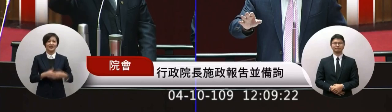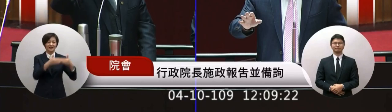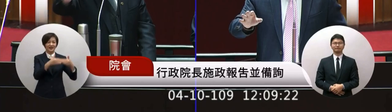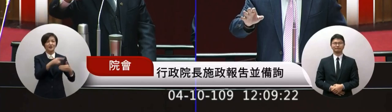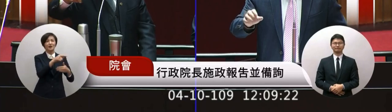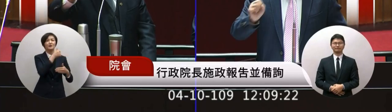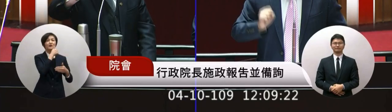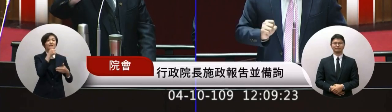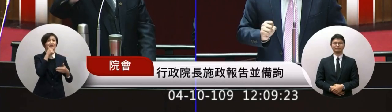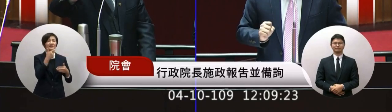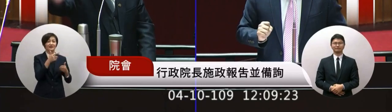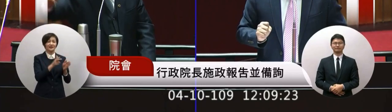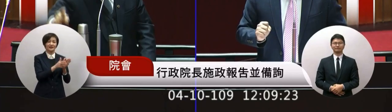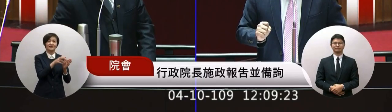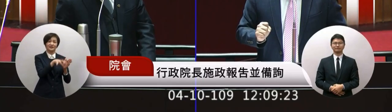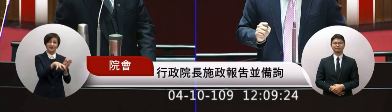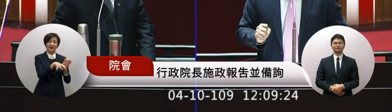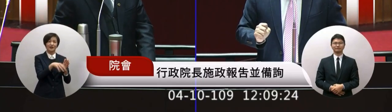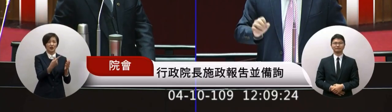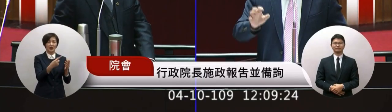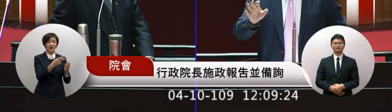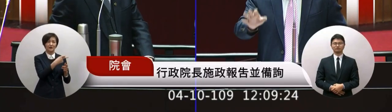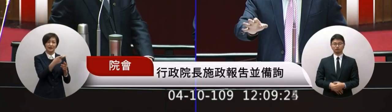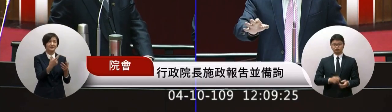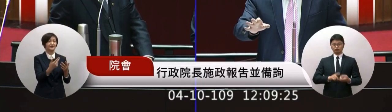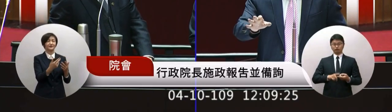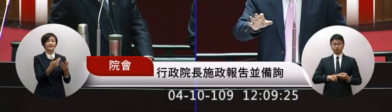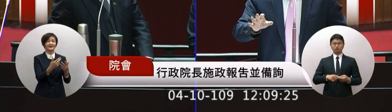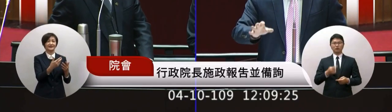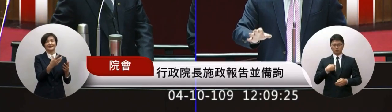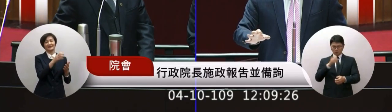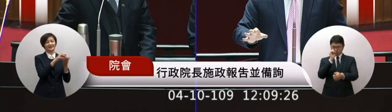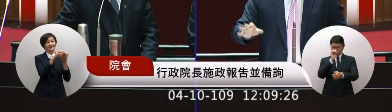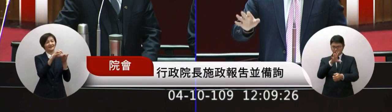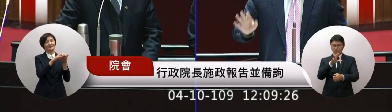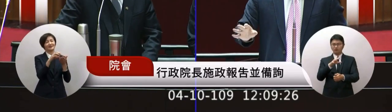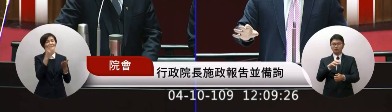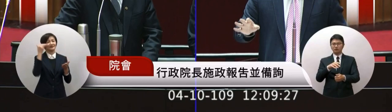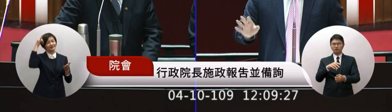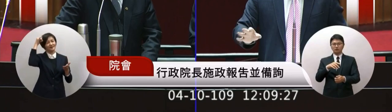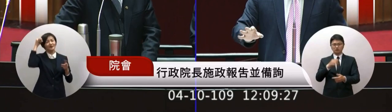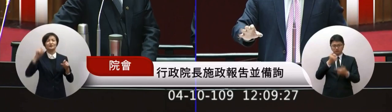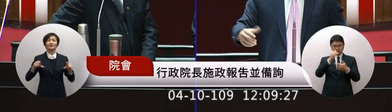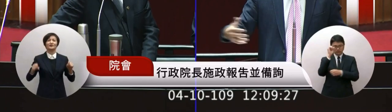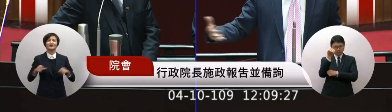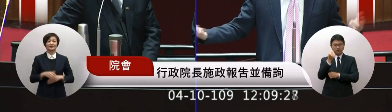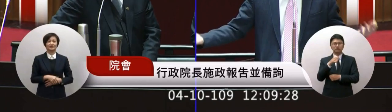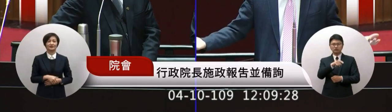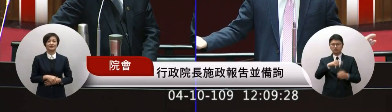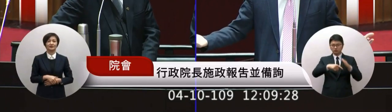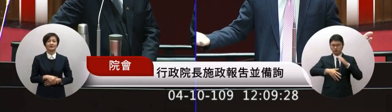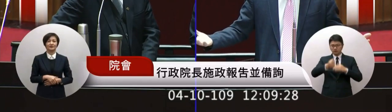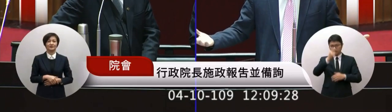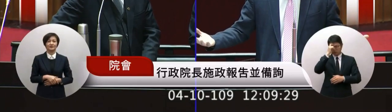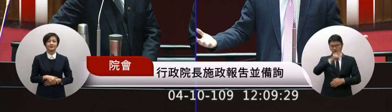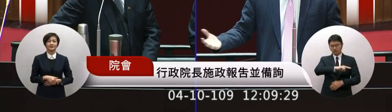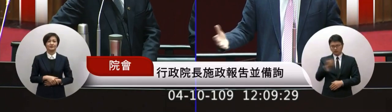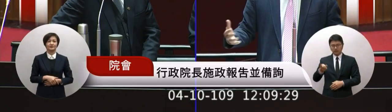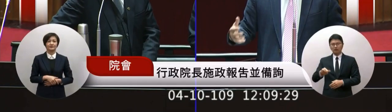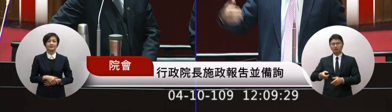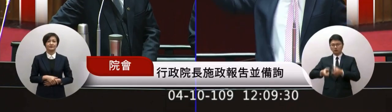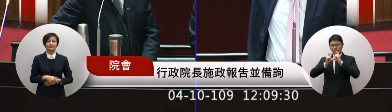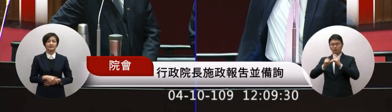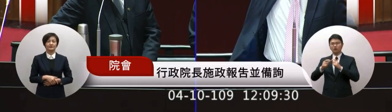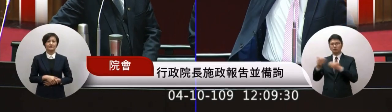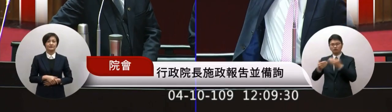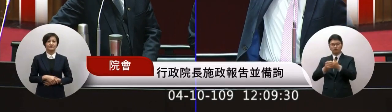以车站嘛，翻作车站安尼。 啊对，好啊，所以我就是讲，一定建议来讲，这套咱就让金融啊，咱就该用通用拼音转来哈。啊